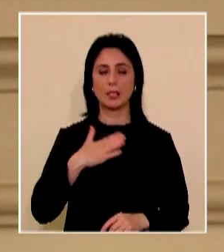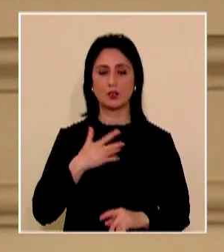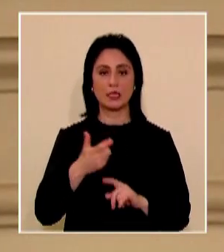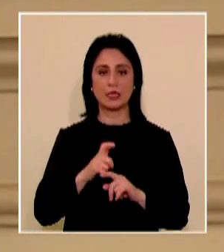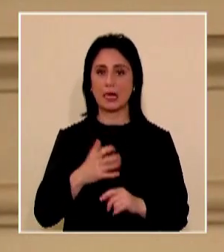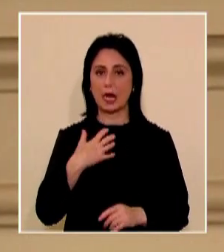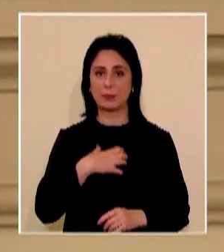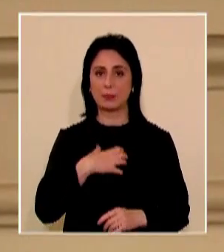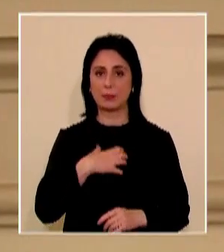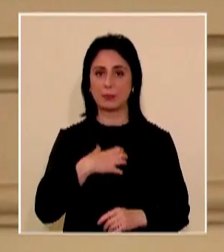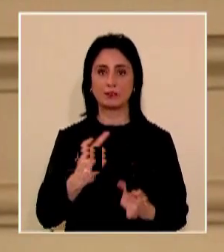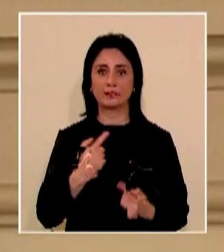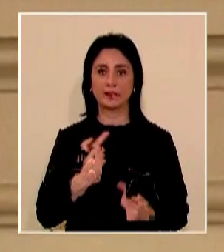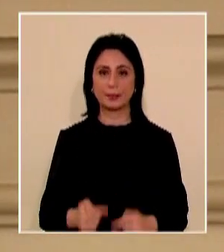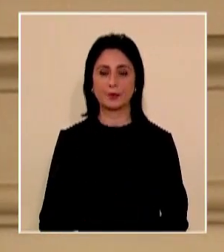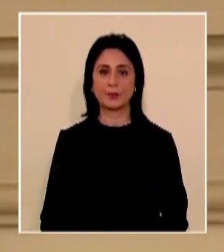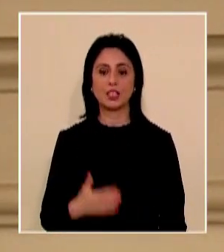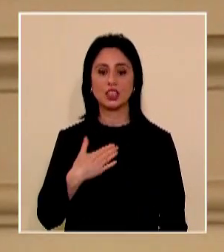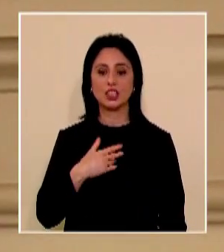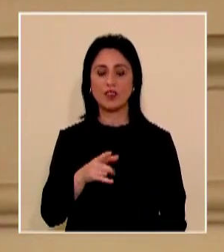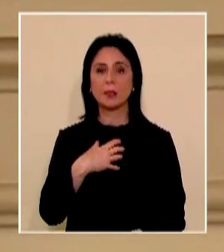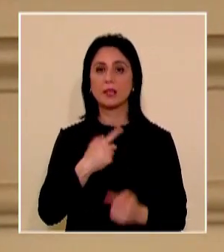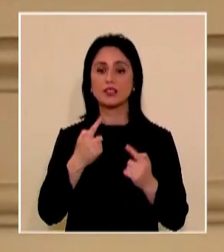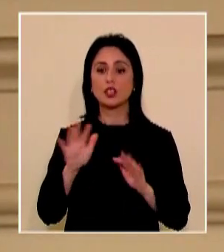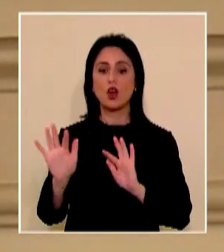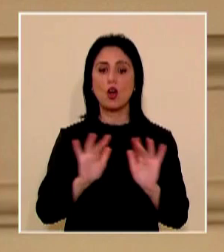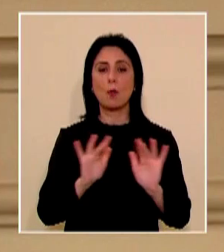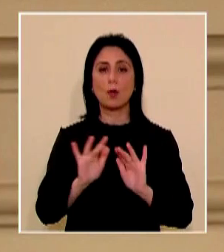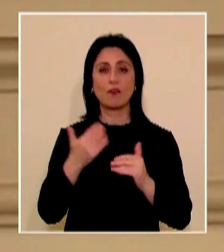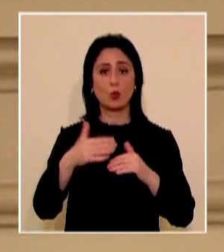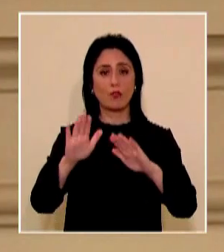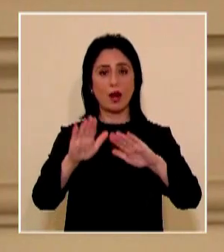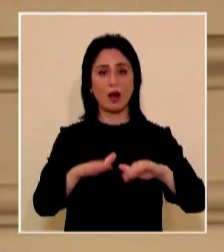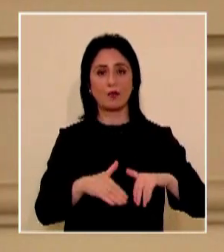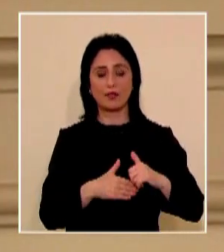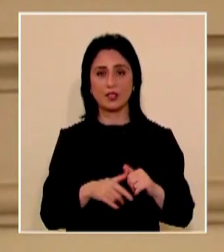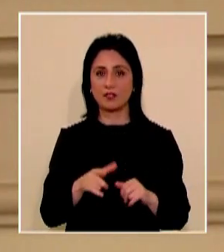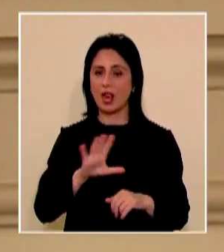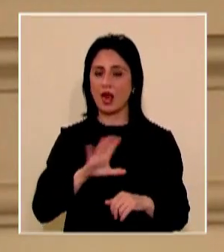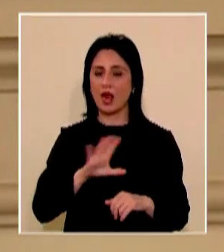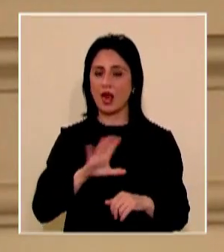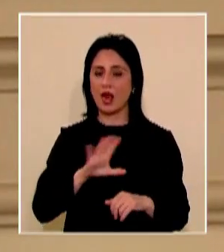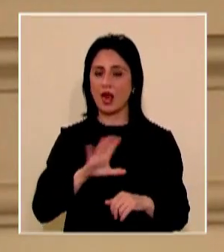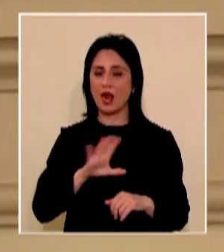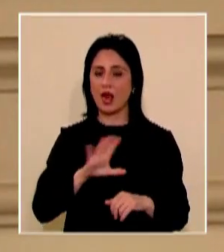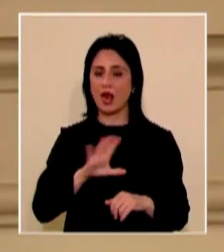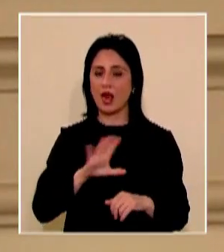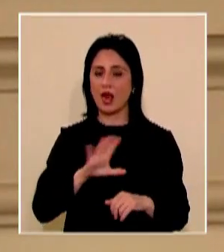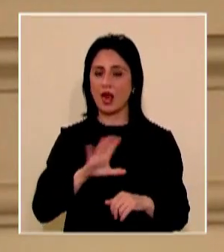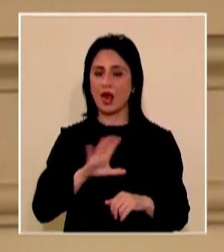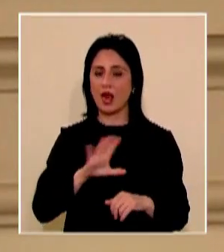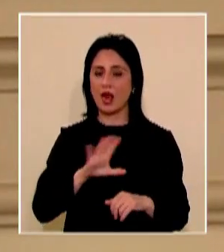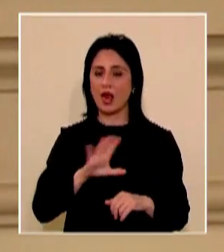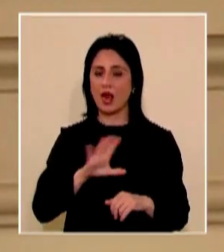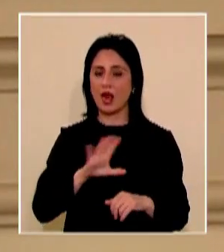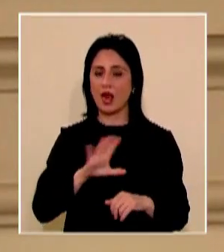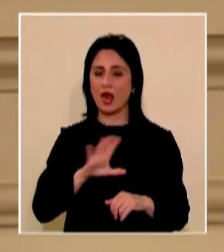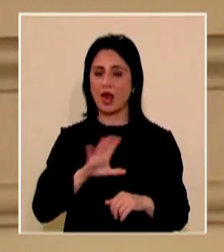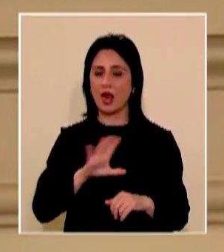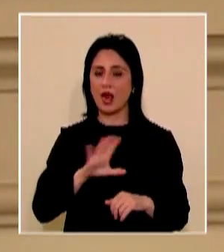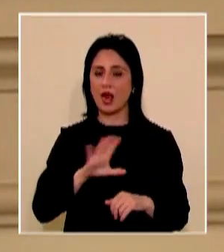te procesy przechodzili. Nie były one łatwe, ale śmiało można powiedzieć, że było warto.